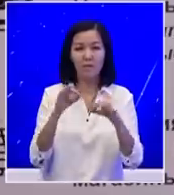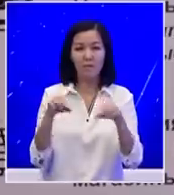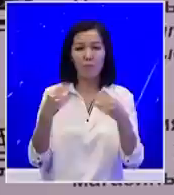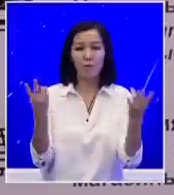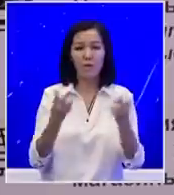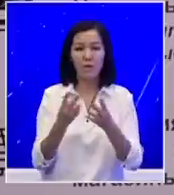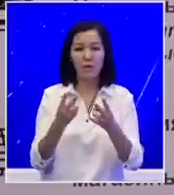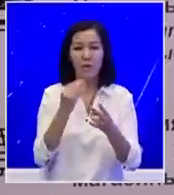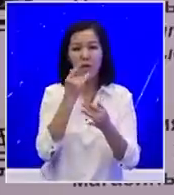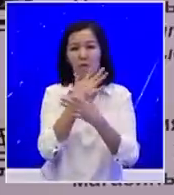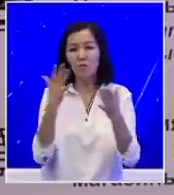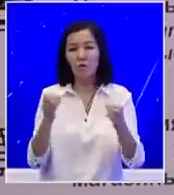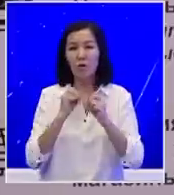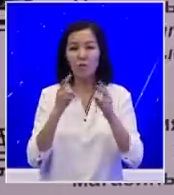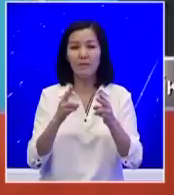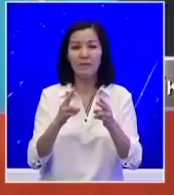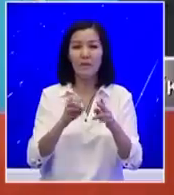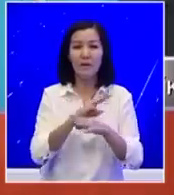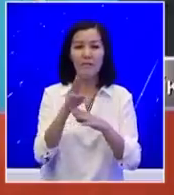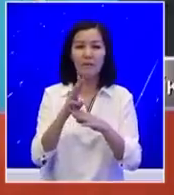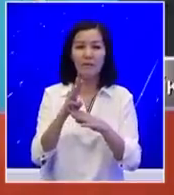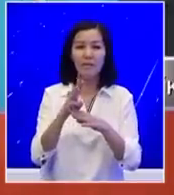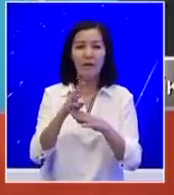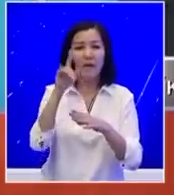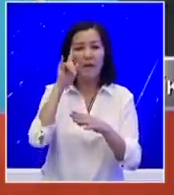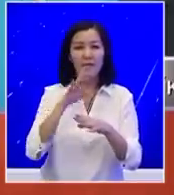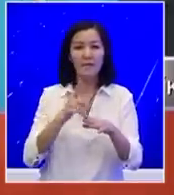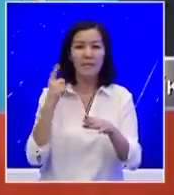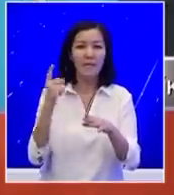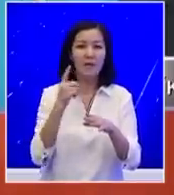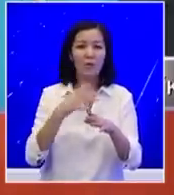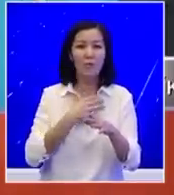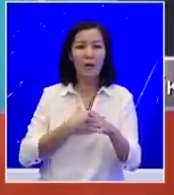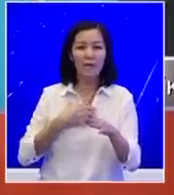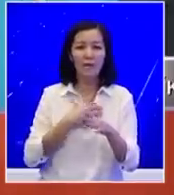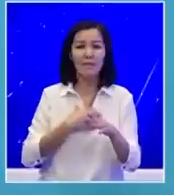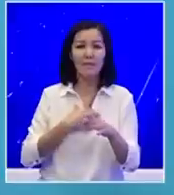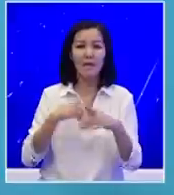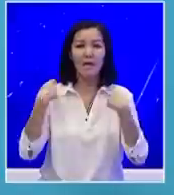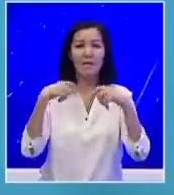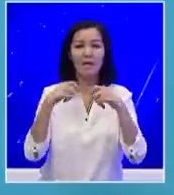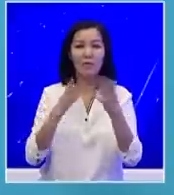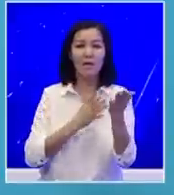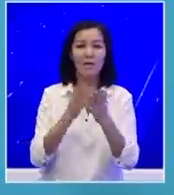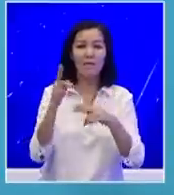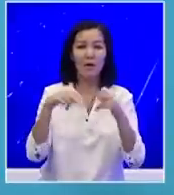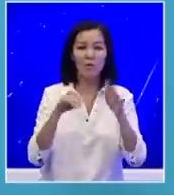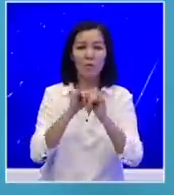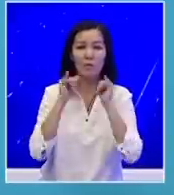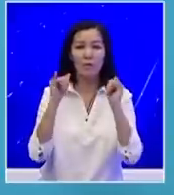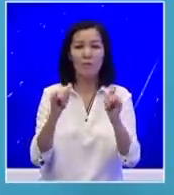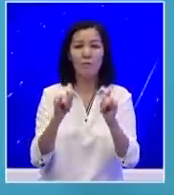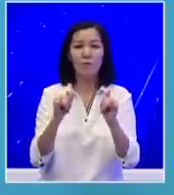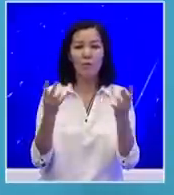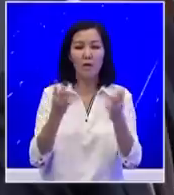Азық-түлік қауіпсіздігін қамтамасыз етуде қазіргі ел экономикасындағы маңызды мәселе, әсіресе сауда-логистикалық инфрақұрылымдарды дамытудың тиімді тұсы